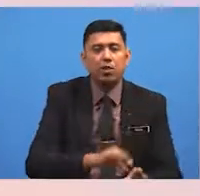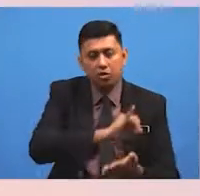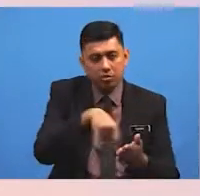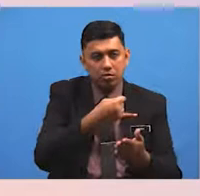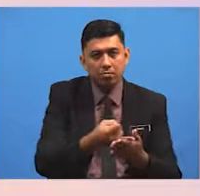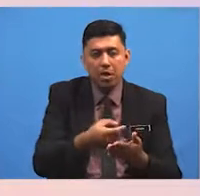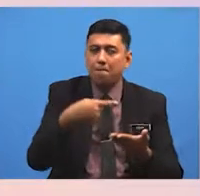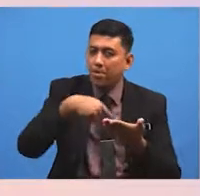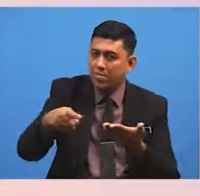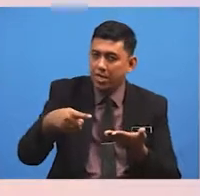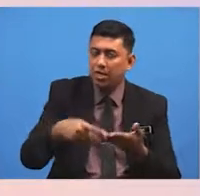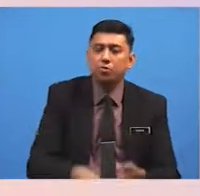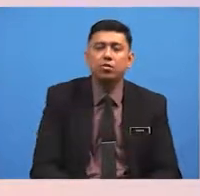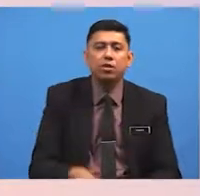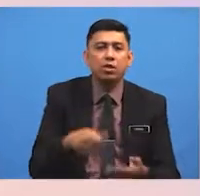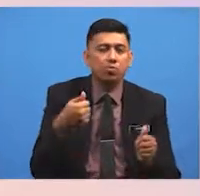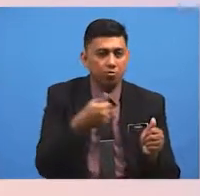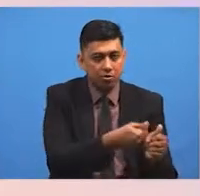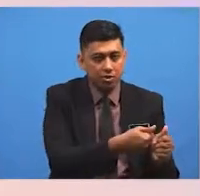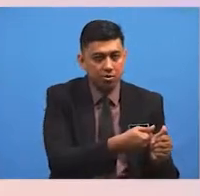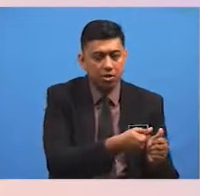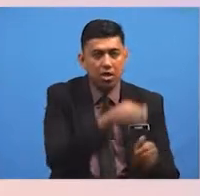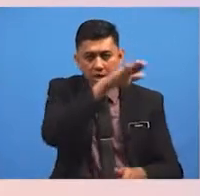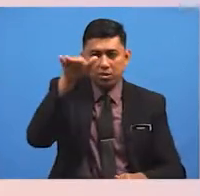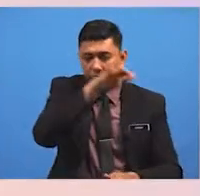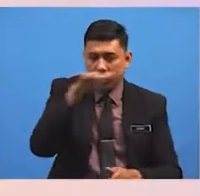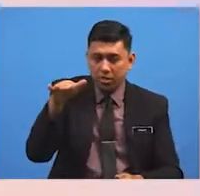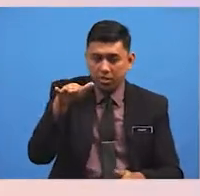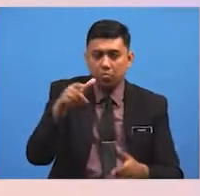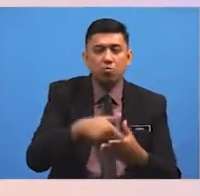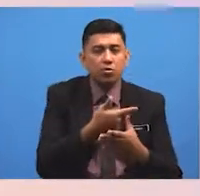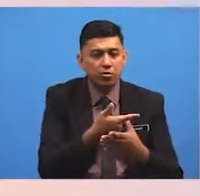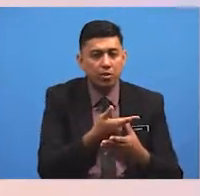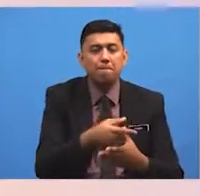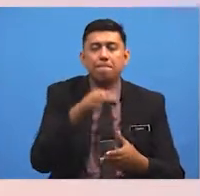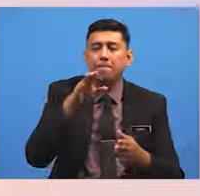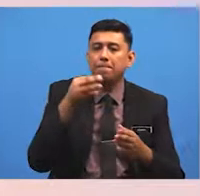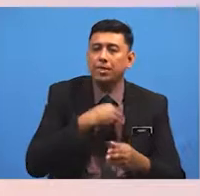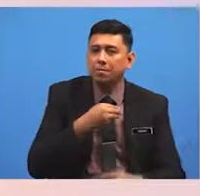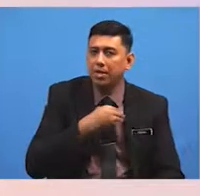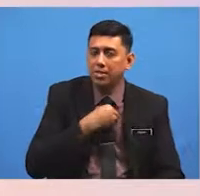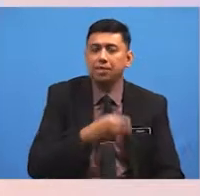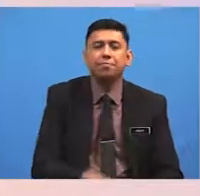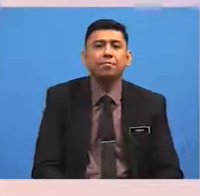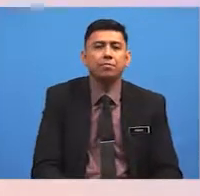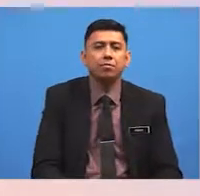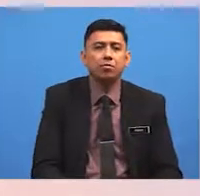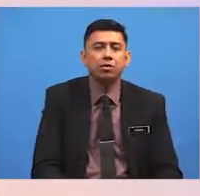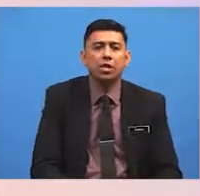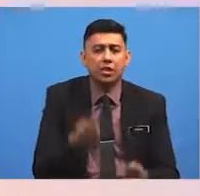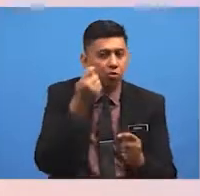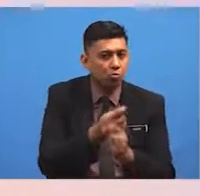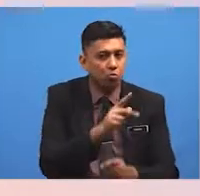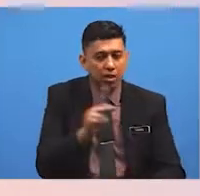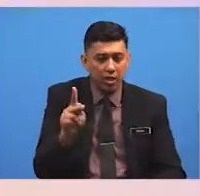jumlah pembayaran ikut laju bulan masing-masing akhir sekali Tentukan